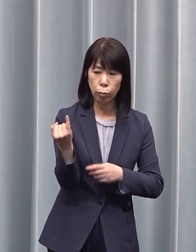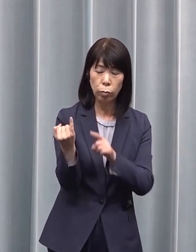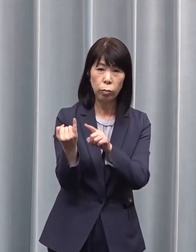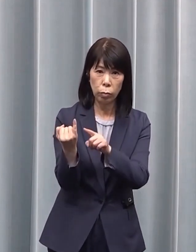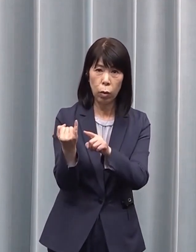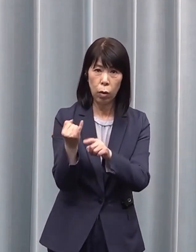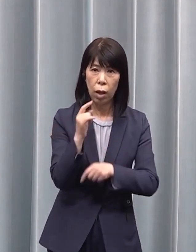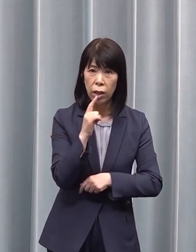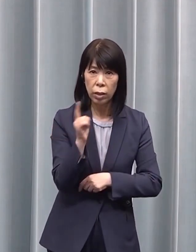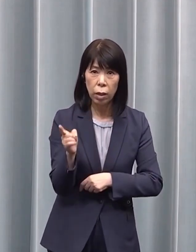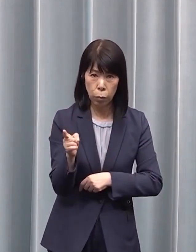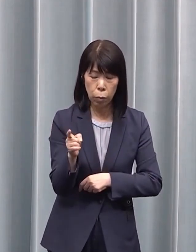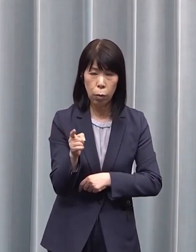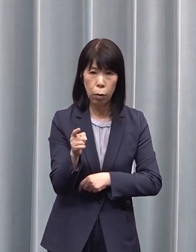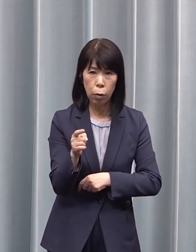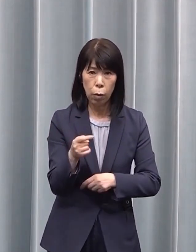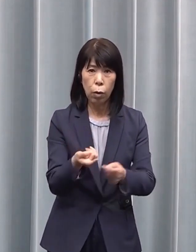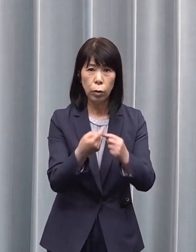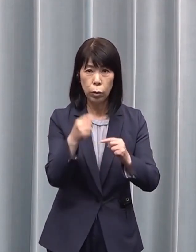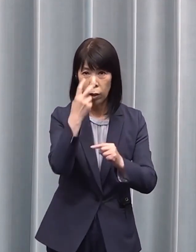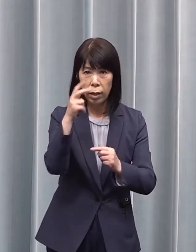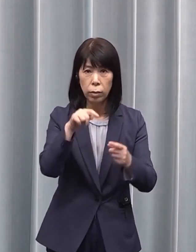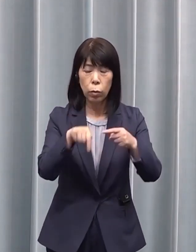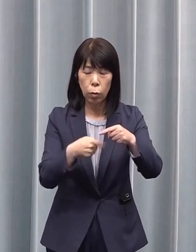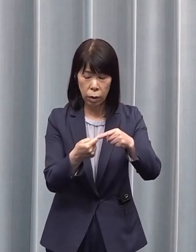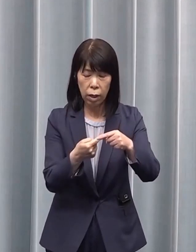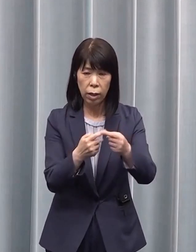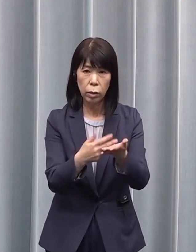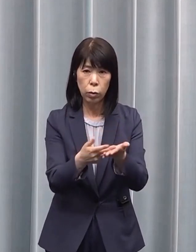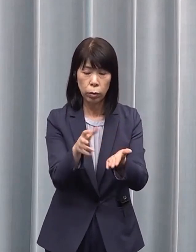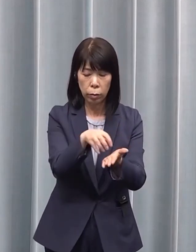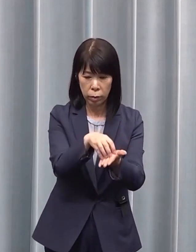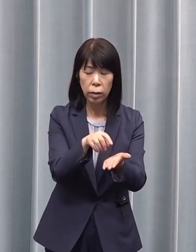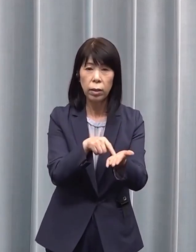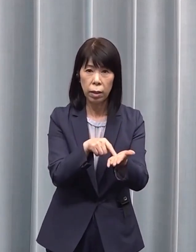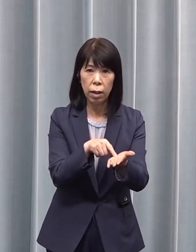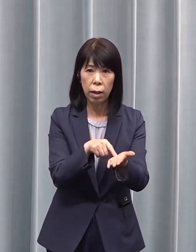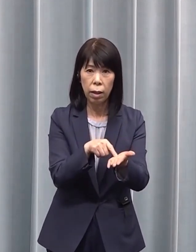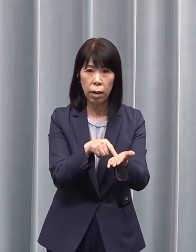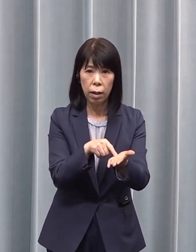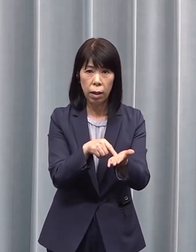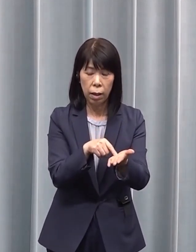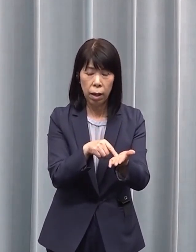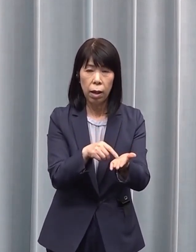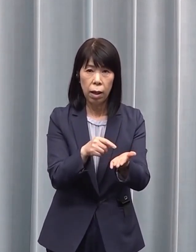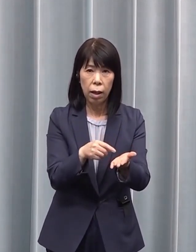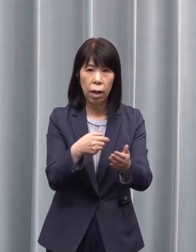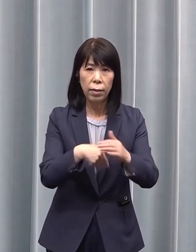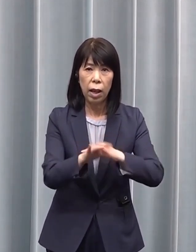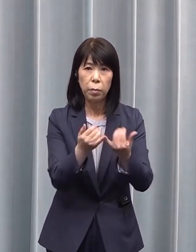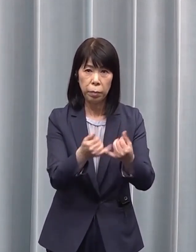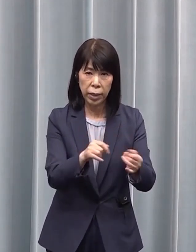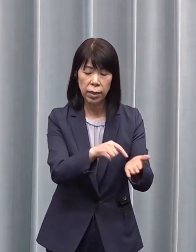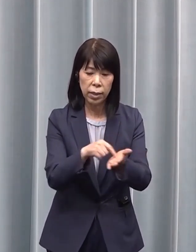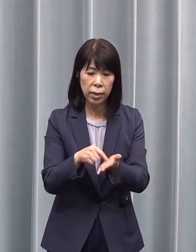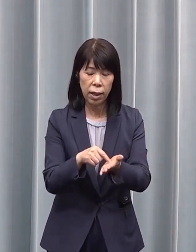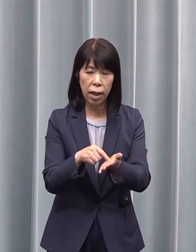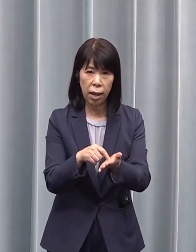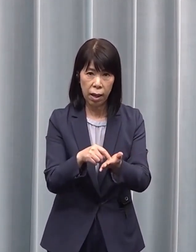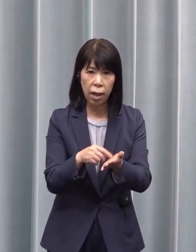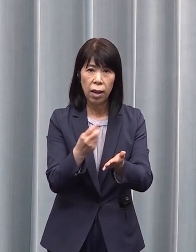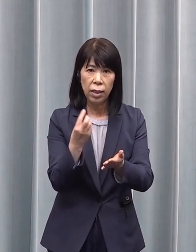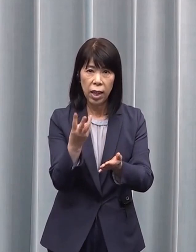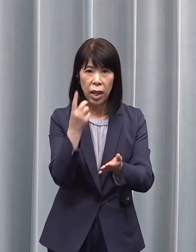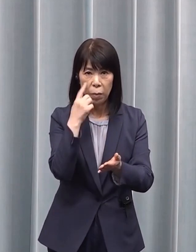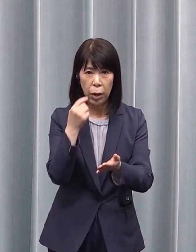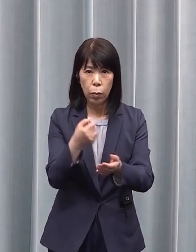管庁が資料として何度も取り入れ、そして今回の3回目以降の難民審査を認めないという、その法案を作る立法